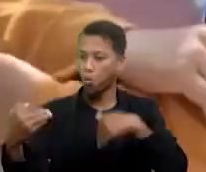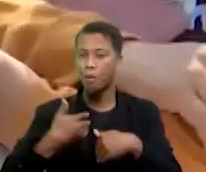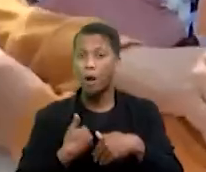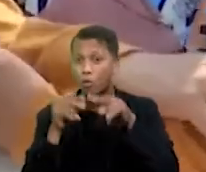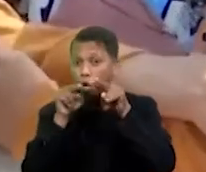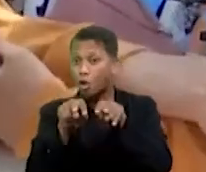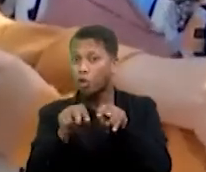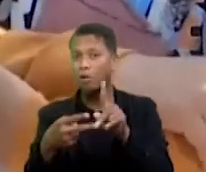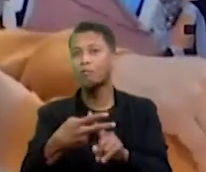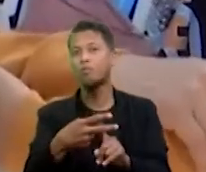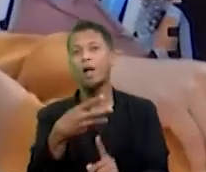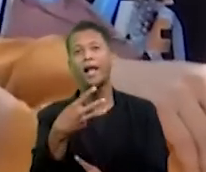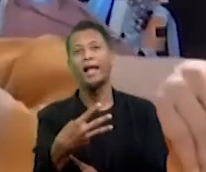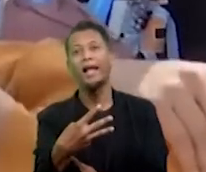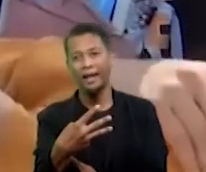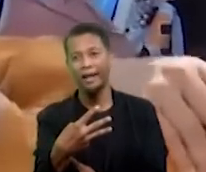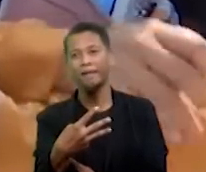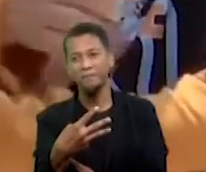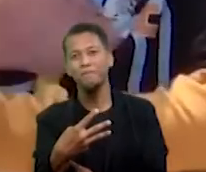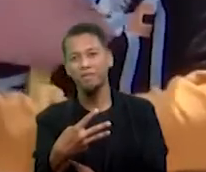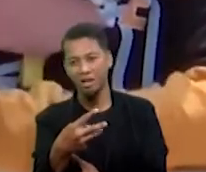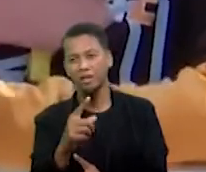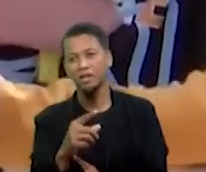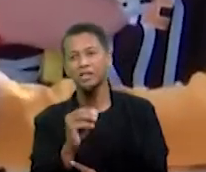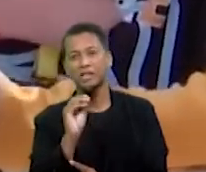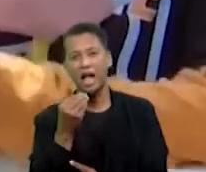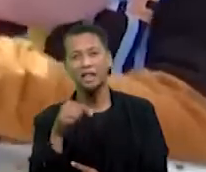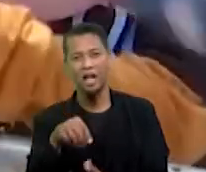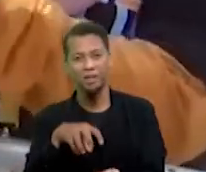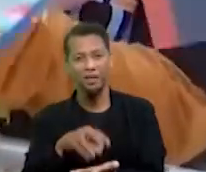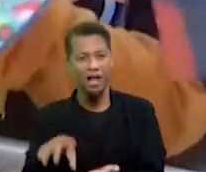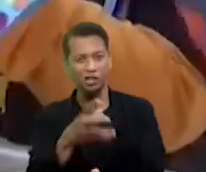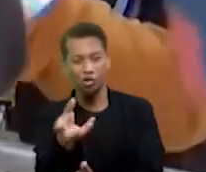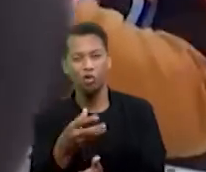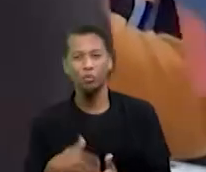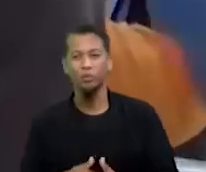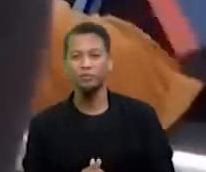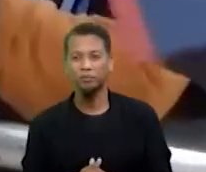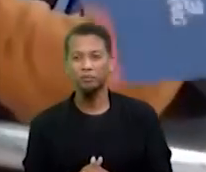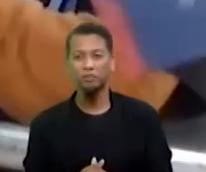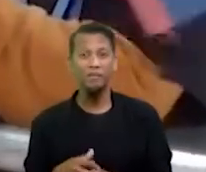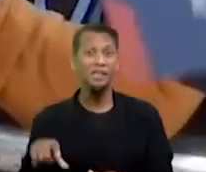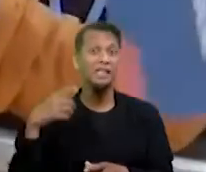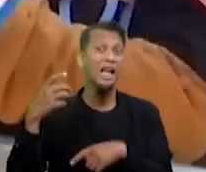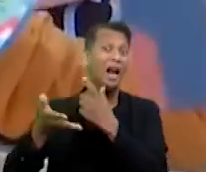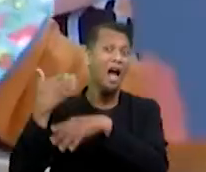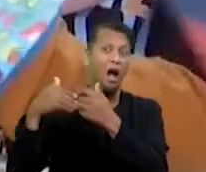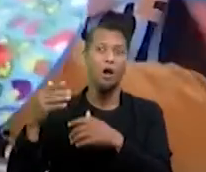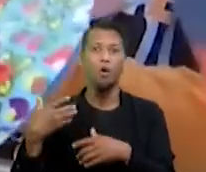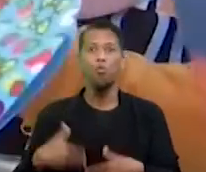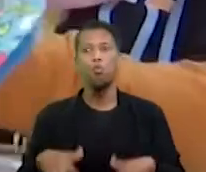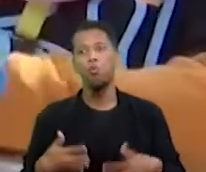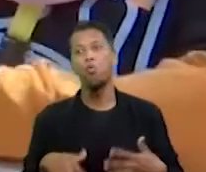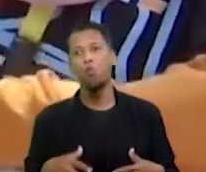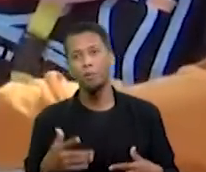yang untuk pertama kalinya diselenggarakan di Indonesia. Dan ini menjadi tonggak sejarah yang luar biasa. Anda bisa saksikan ini antusiasme yang luar biasa dari